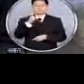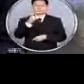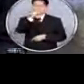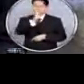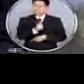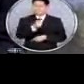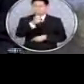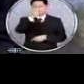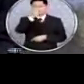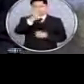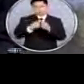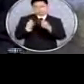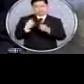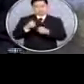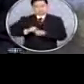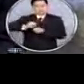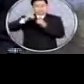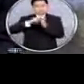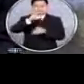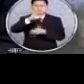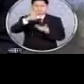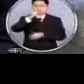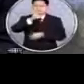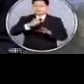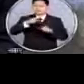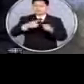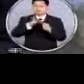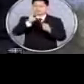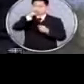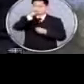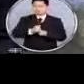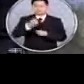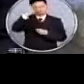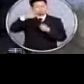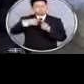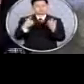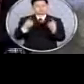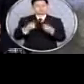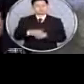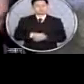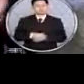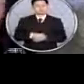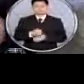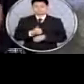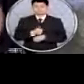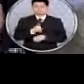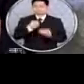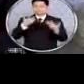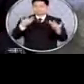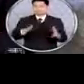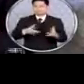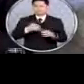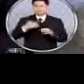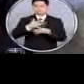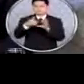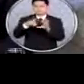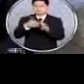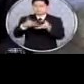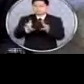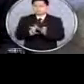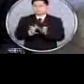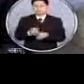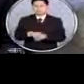我们去年就已经是80几亿，今年是100多亿，明年也是100多亿。实际上有太多的艺文团体它